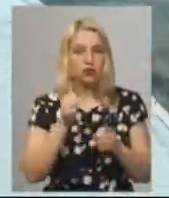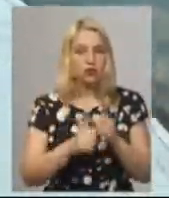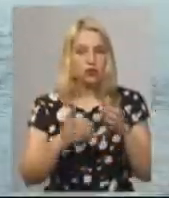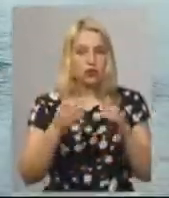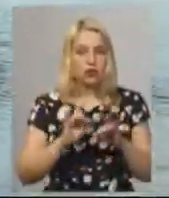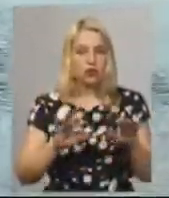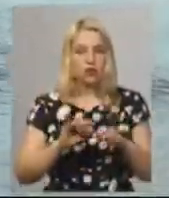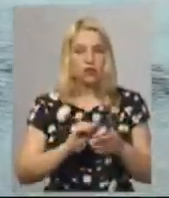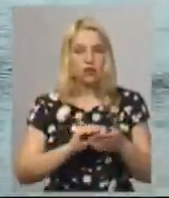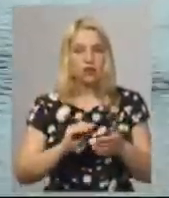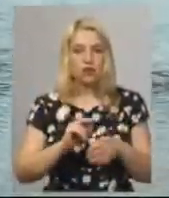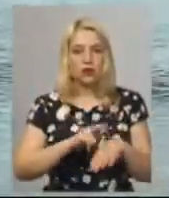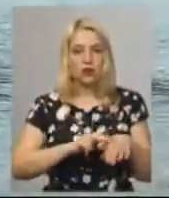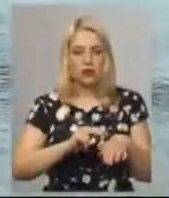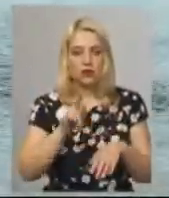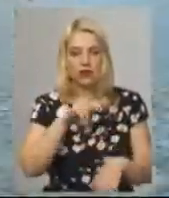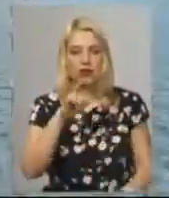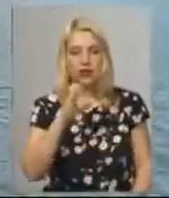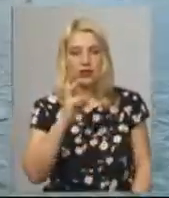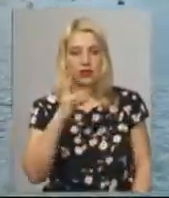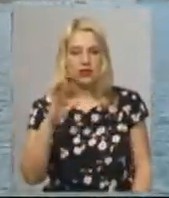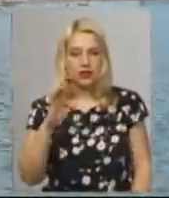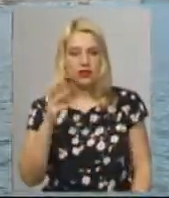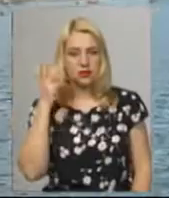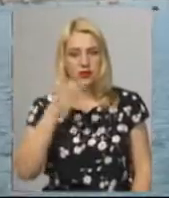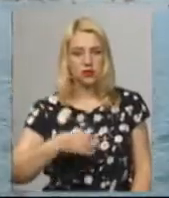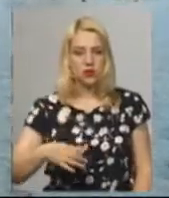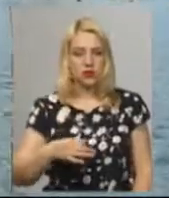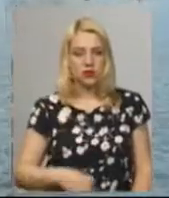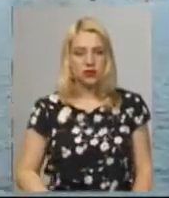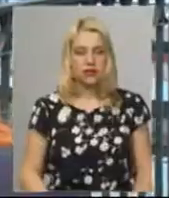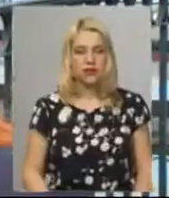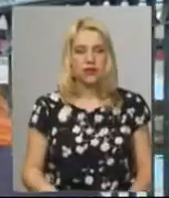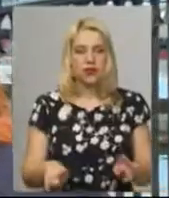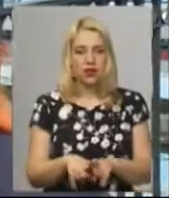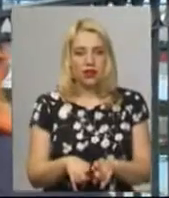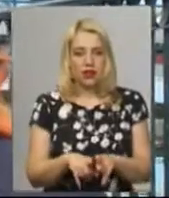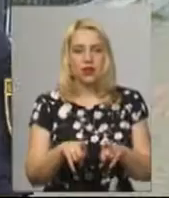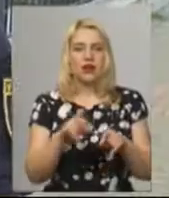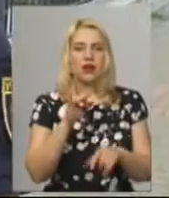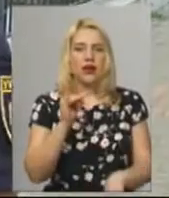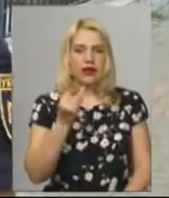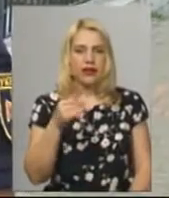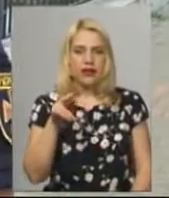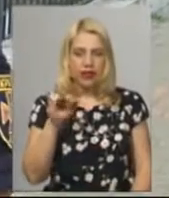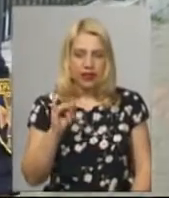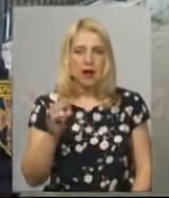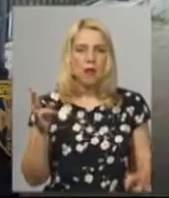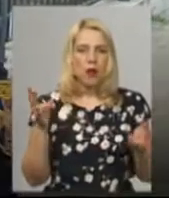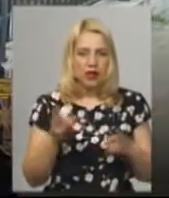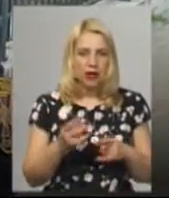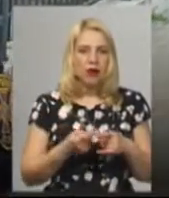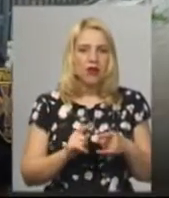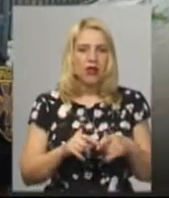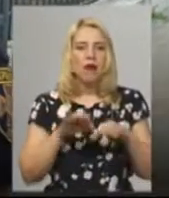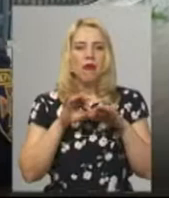та районах, говорить прес-офіцерка Головного управління ДСНС України у Хмельницькій області Маріна Козак. Такі рейди